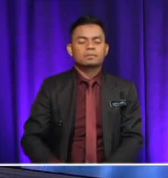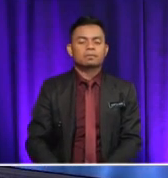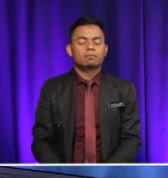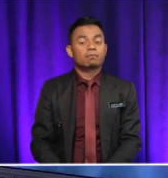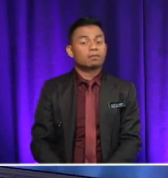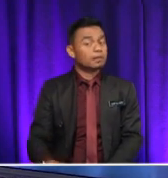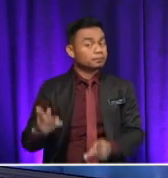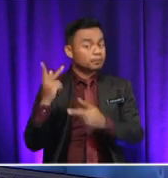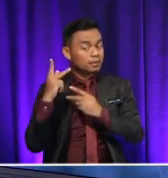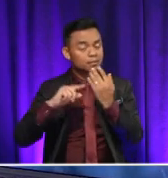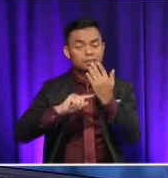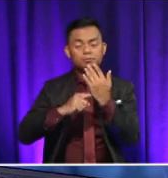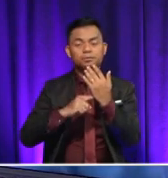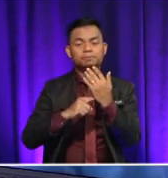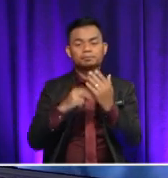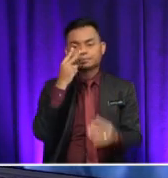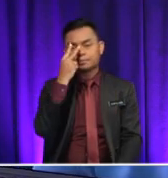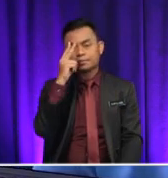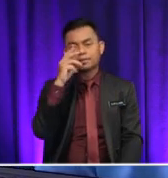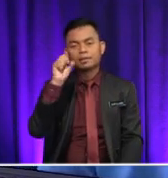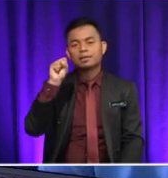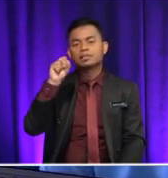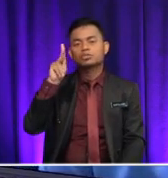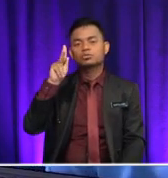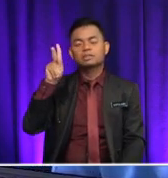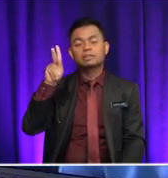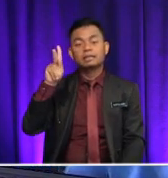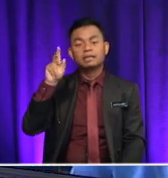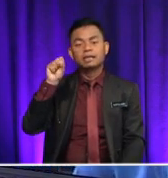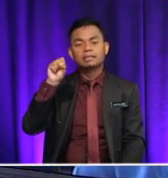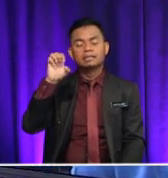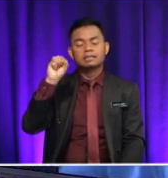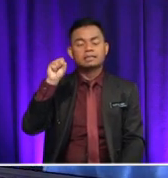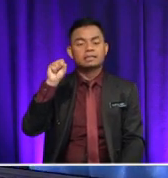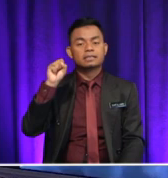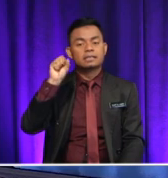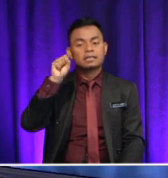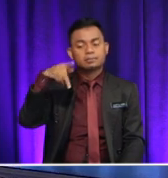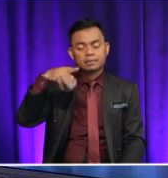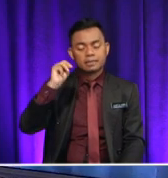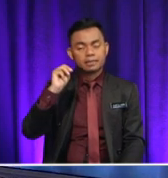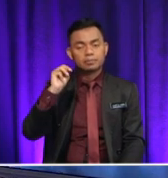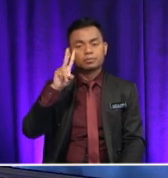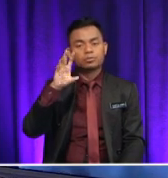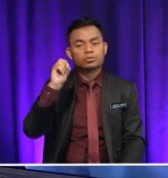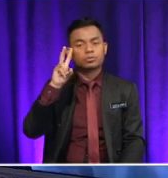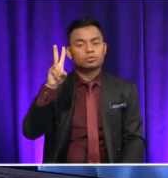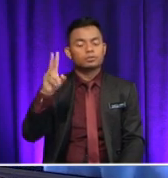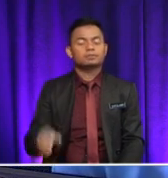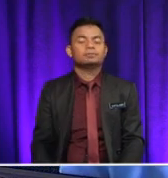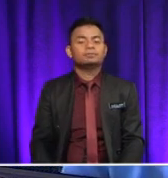kembali semula menonton sukses SPM double 22 mata pelajaran kita adalah pembinaan domestik